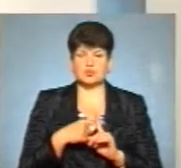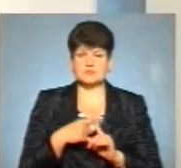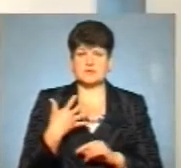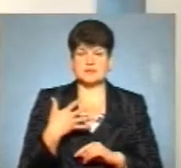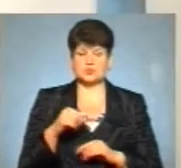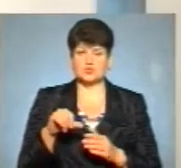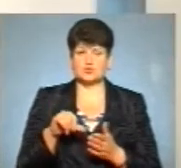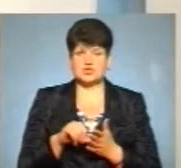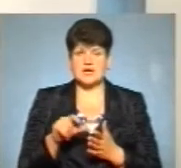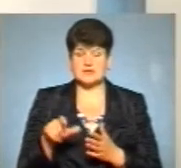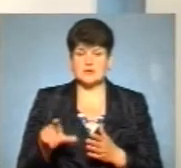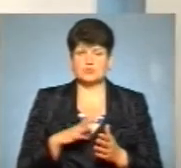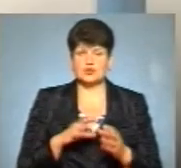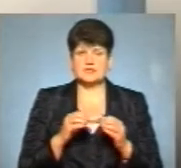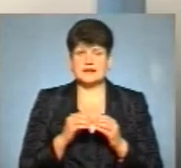Було